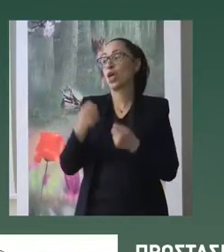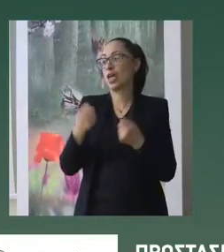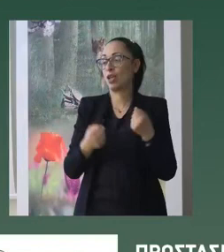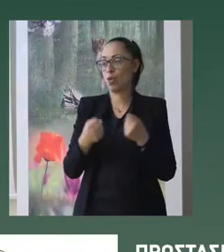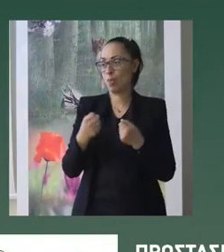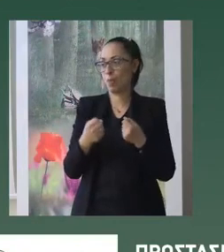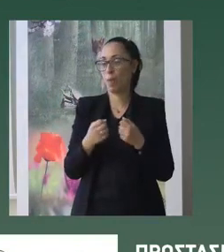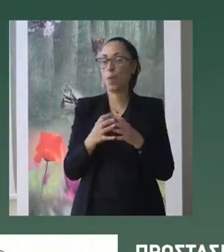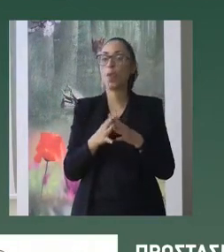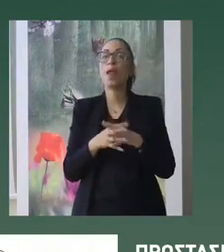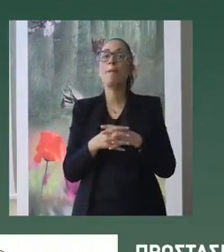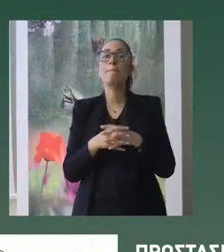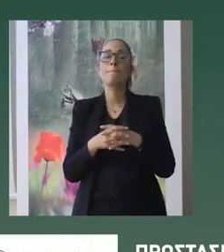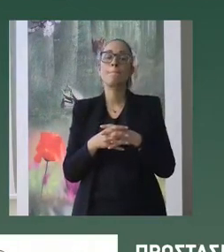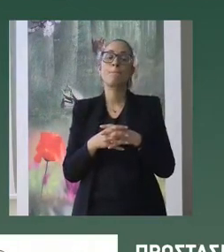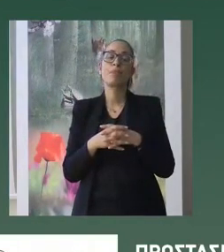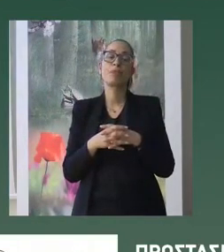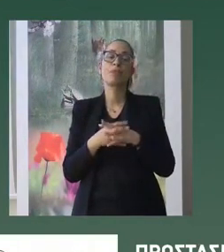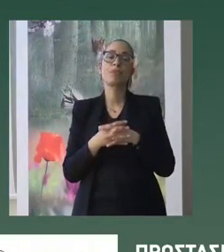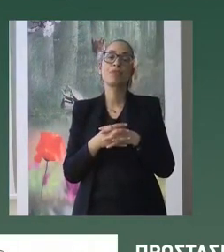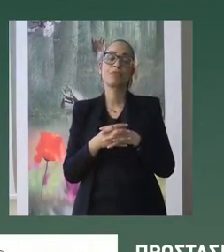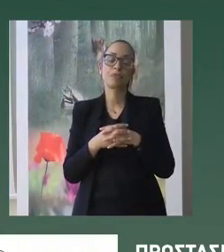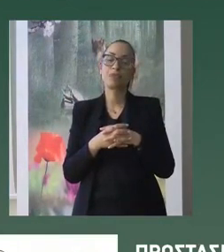Πάντως και για ποιο